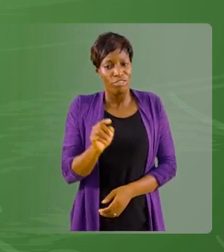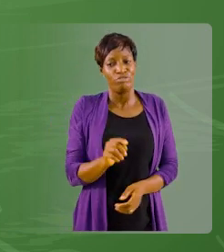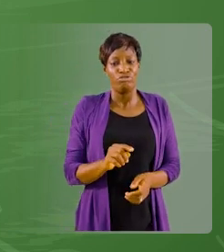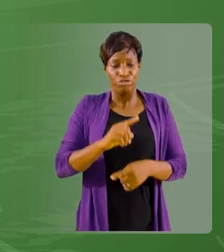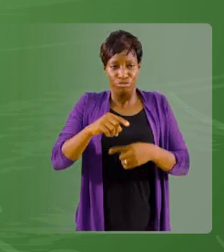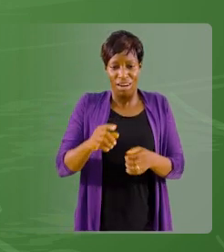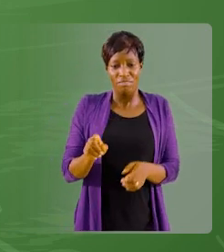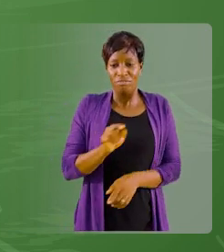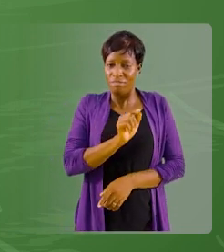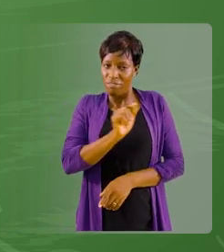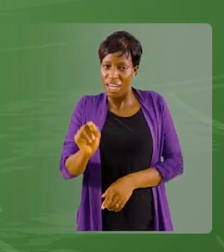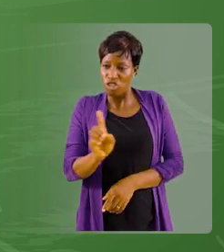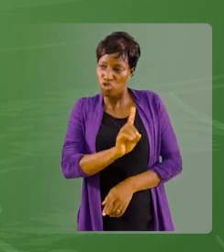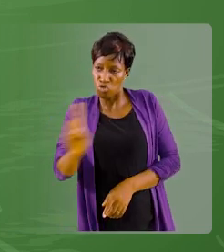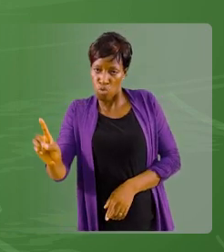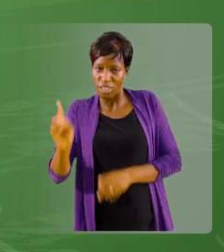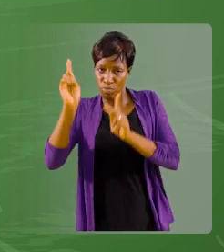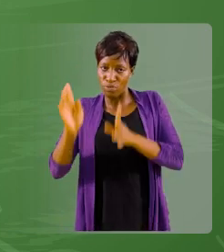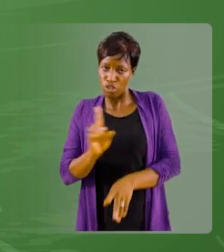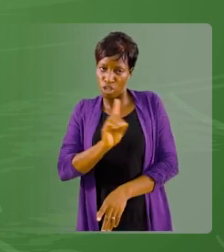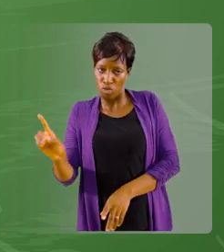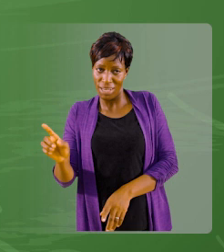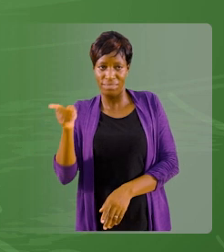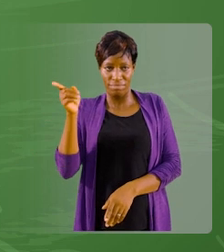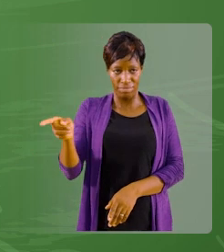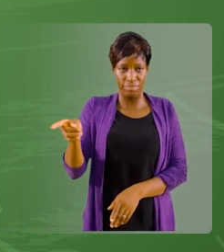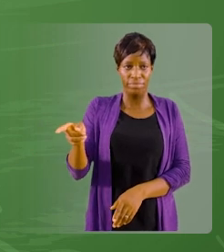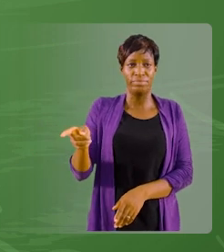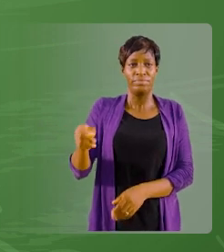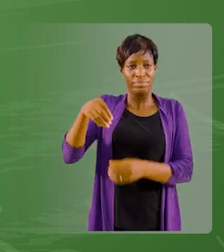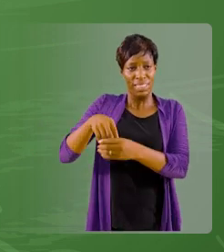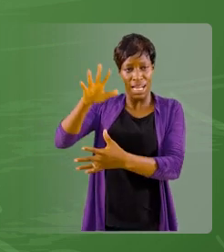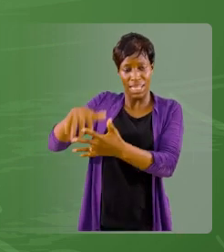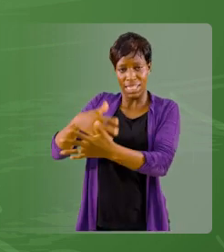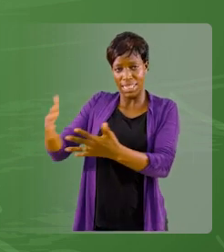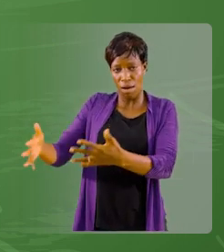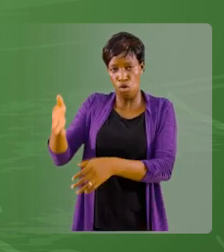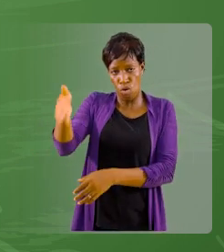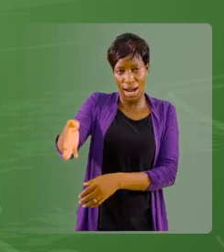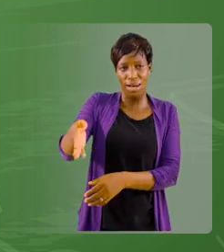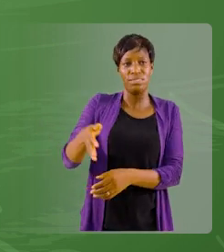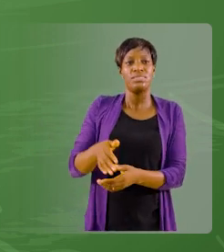Nous allons vers la droite. L'unité demandée est à droite du mètres carrés.